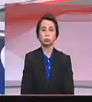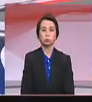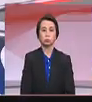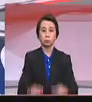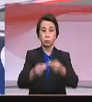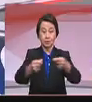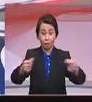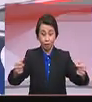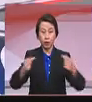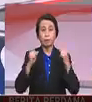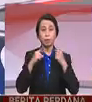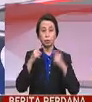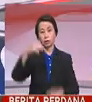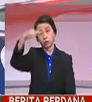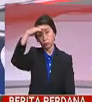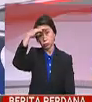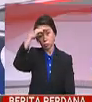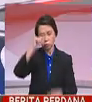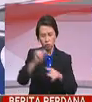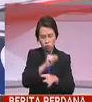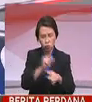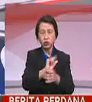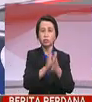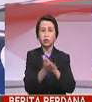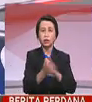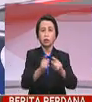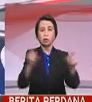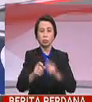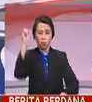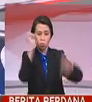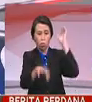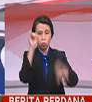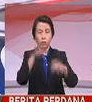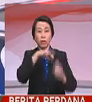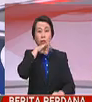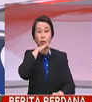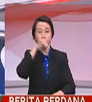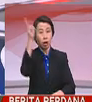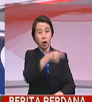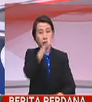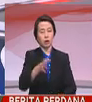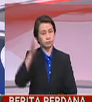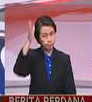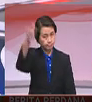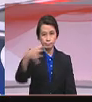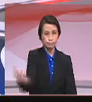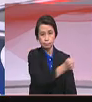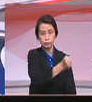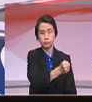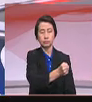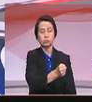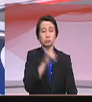Ya, tanah persendirian di Johor yang diguna sebagai tapak pelupusan sampah haram akan dirampas. Tindakan tegas